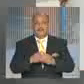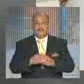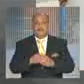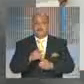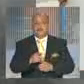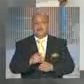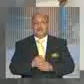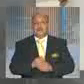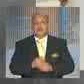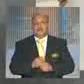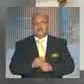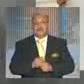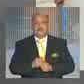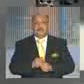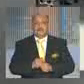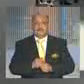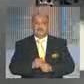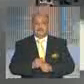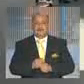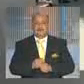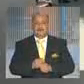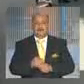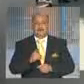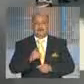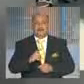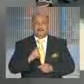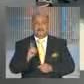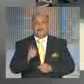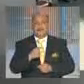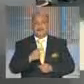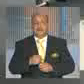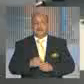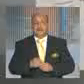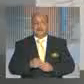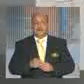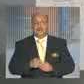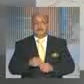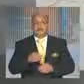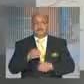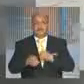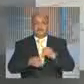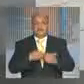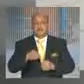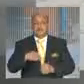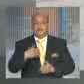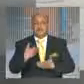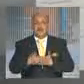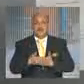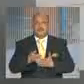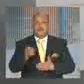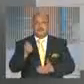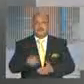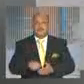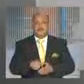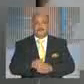هذا. خطوات للضغط قصد كشف حقيقة هذا الفساد قام بها أساتذة المدرسة الوطنية للمهندسين